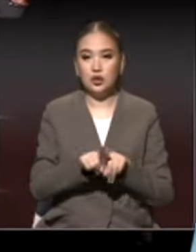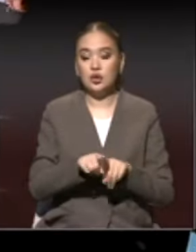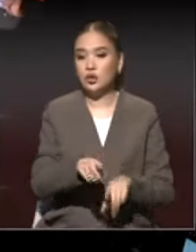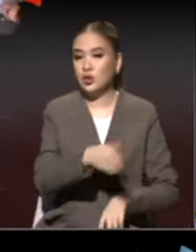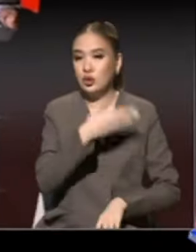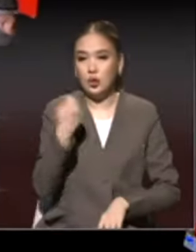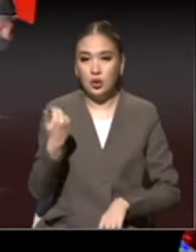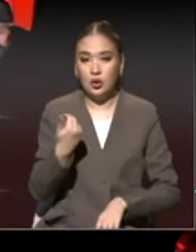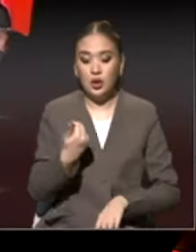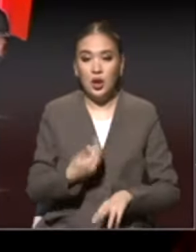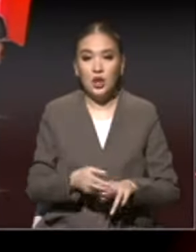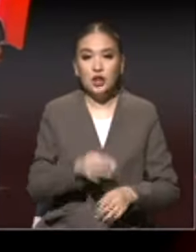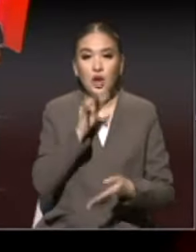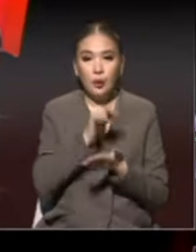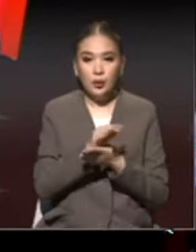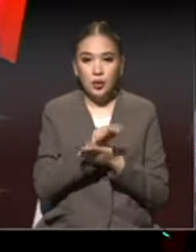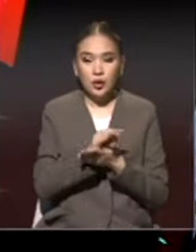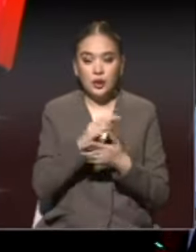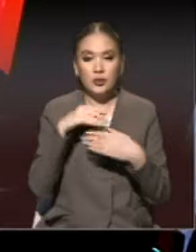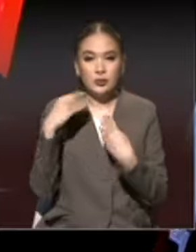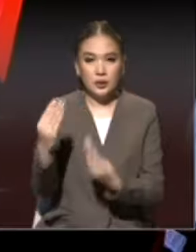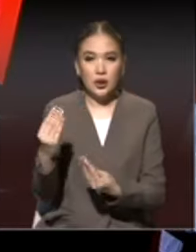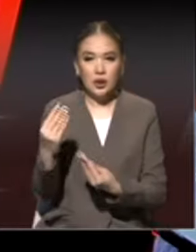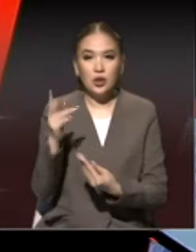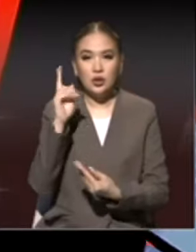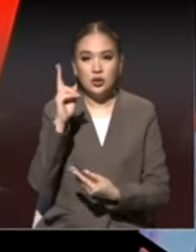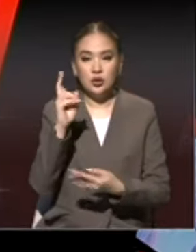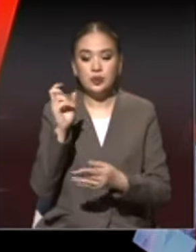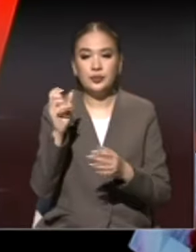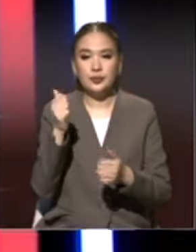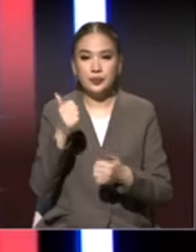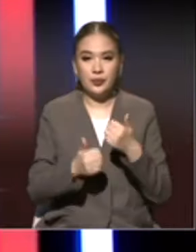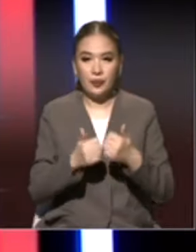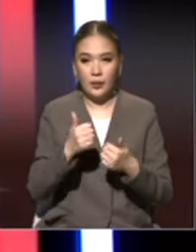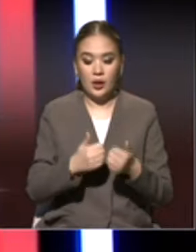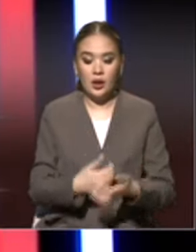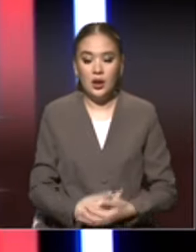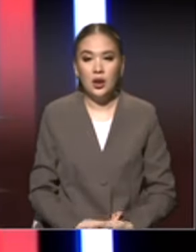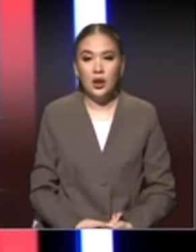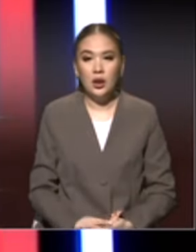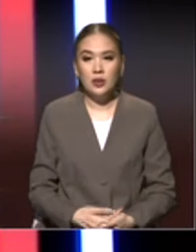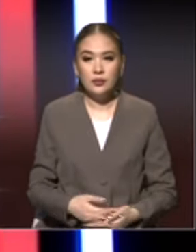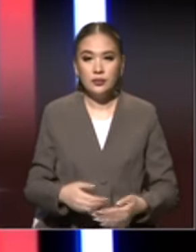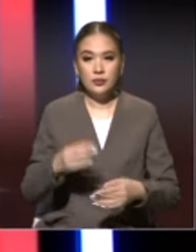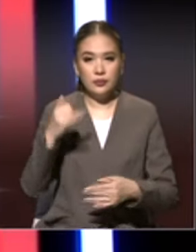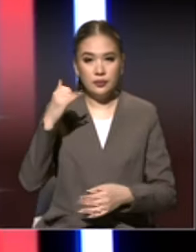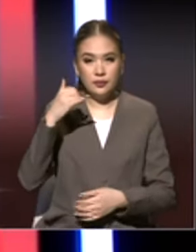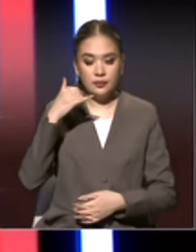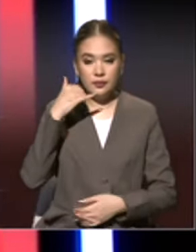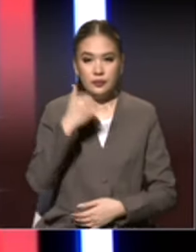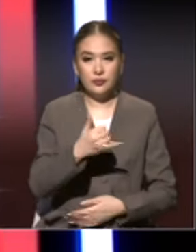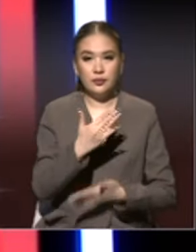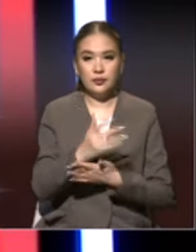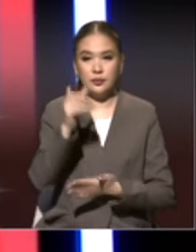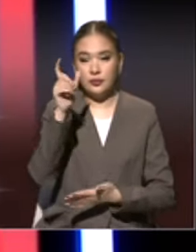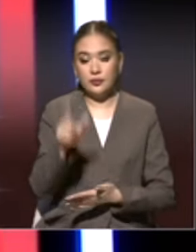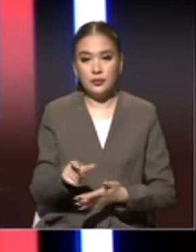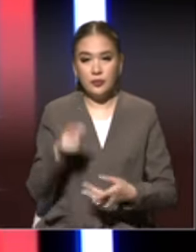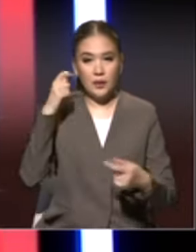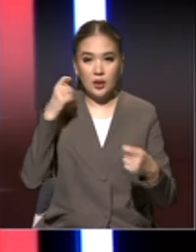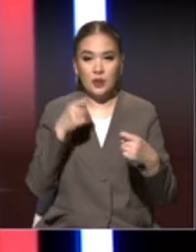барлығын ұйымдастырушыға беріп отырмыз. Рахмет. Хабарласқан көрерменіңіз бар екен, байланыстасыз. Ассалаумағалейкум. Тыңдап тұрмыз. Өзіңізді таныстырып өтіңіз. Алейкум